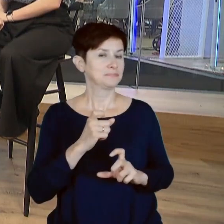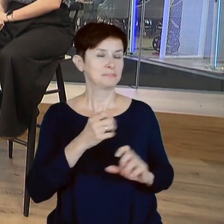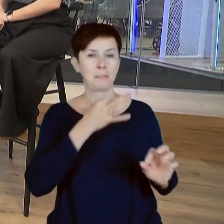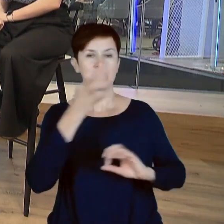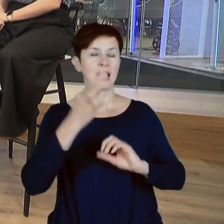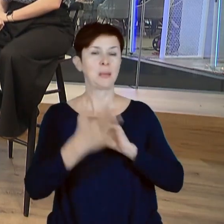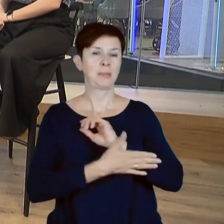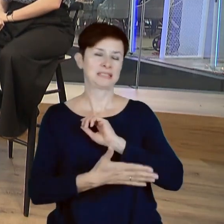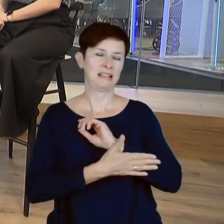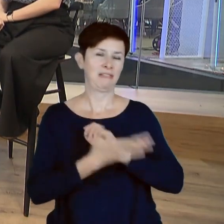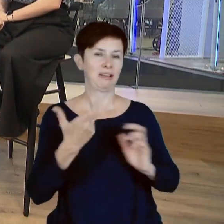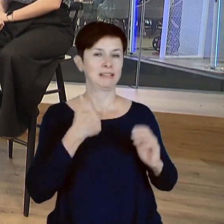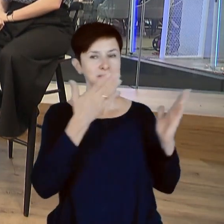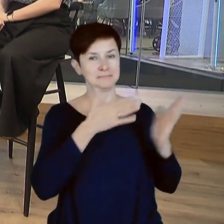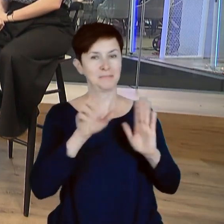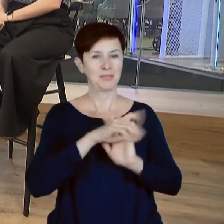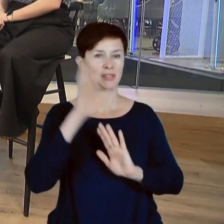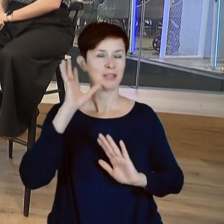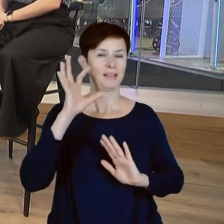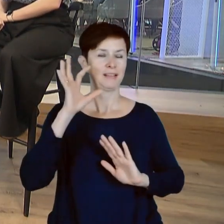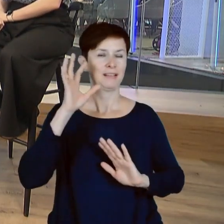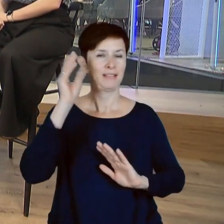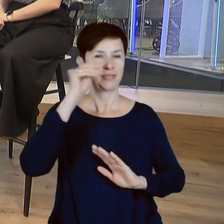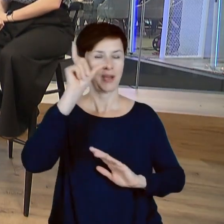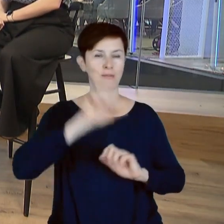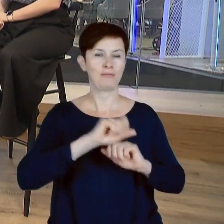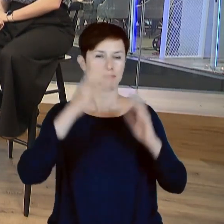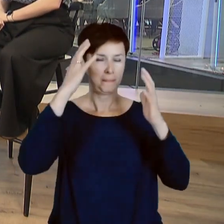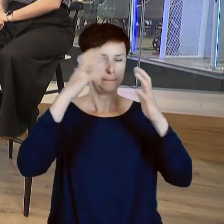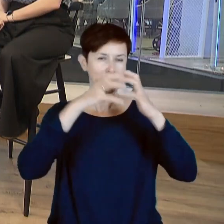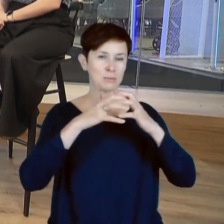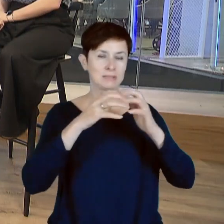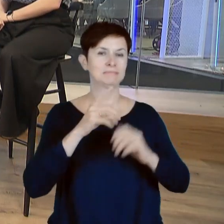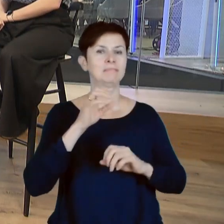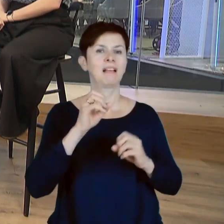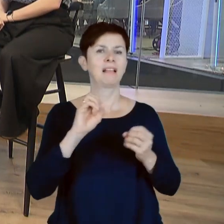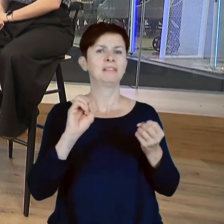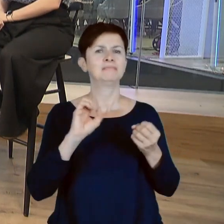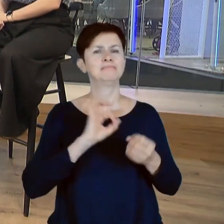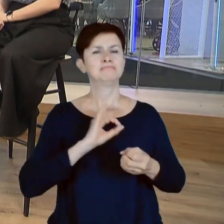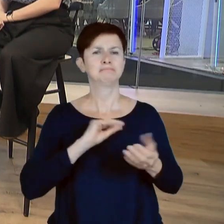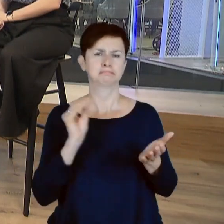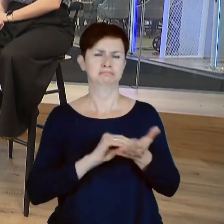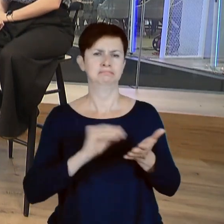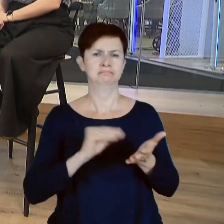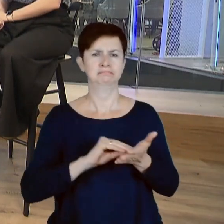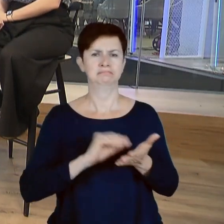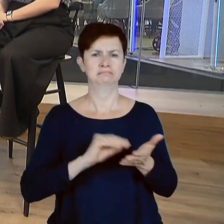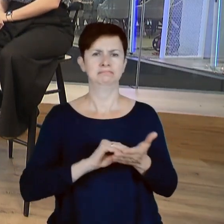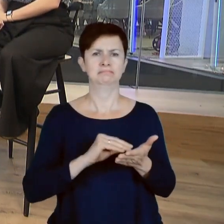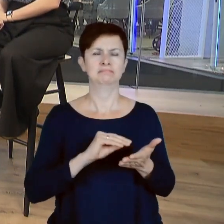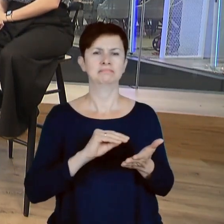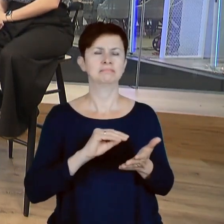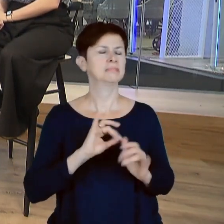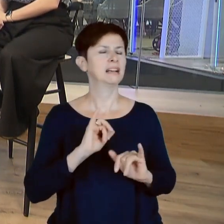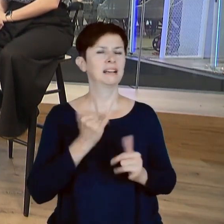się do naukowczyni od mózgu. Powiedz mi, nawyk, co to w ogóle jest? Bo trochę myślimy o tym jako o